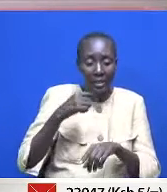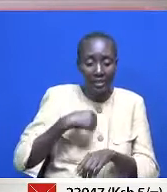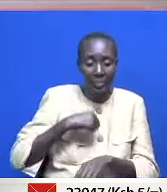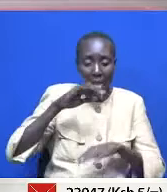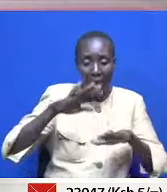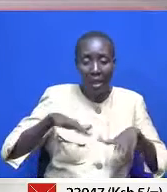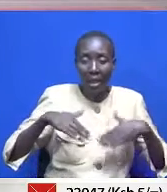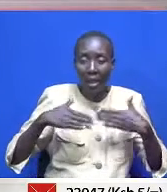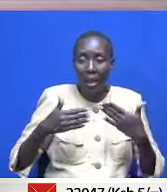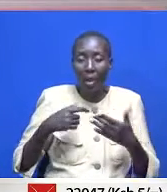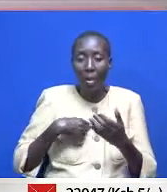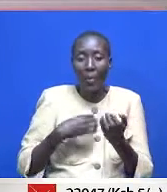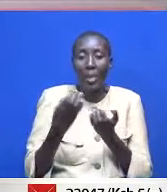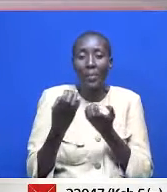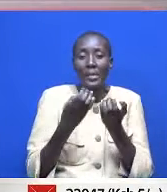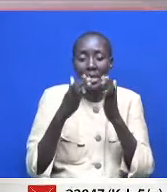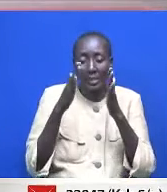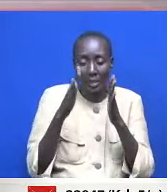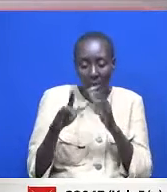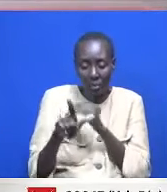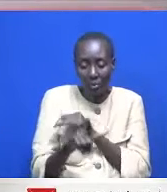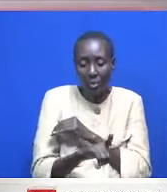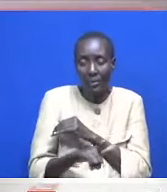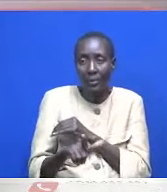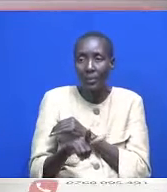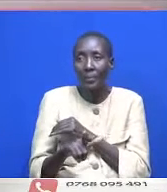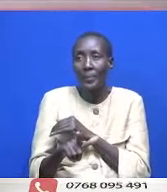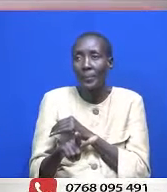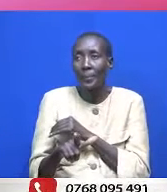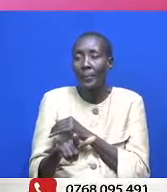yule mfanyabiashara mdogo mdogo? Unajua kwamba ukiwa